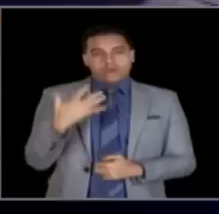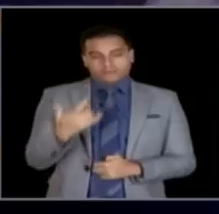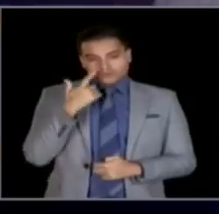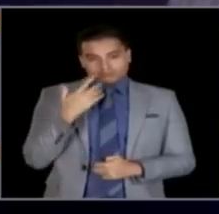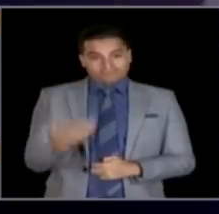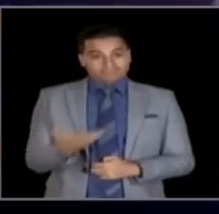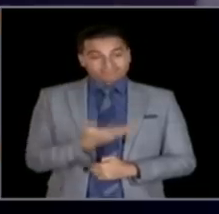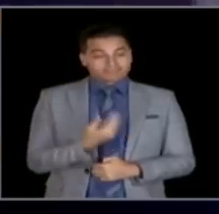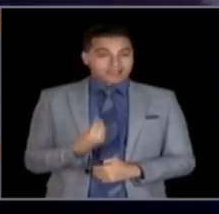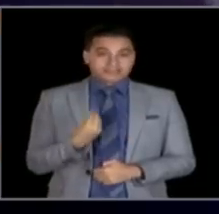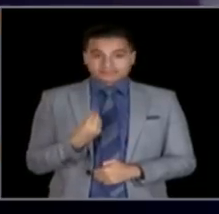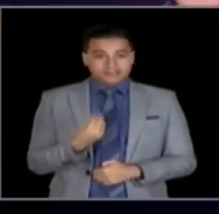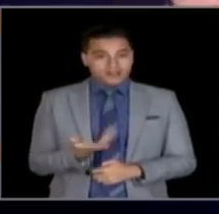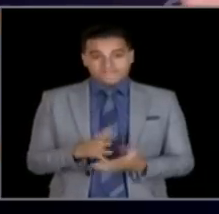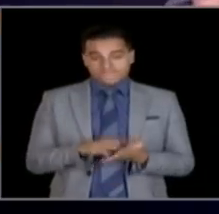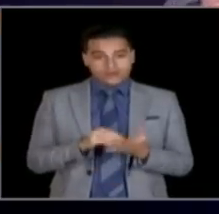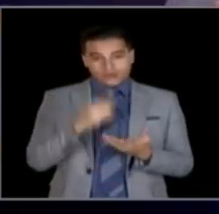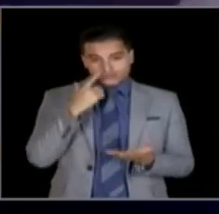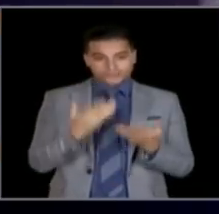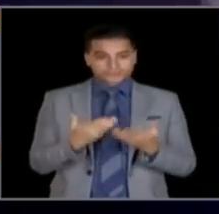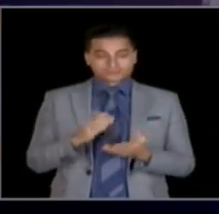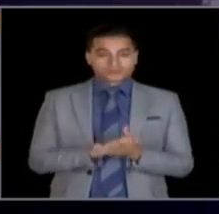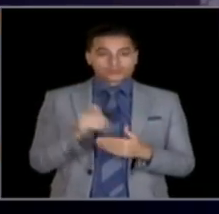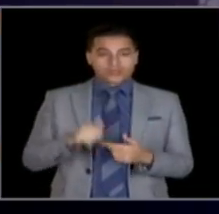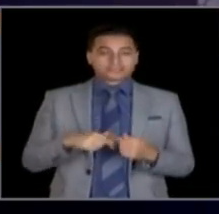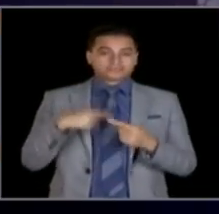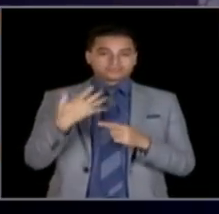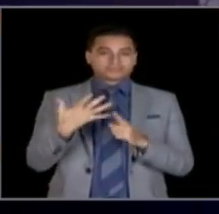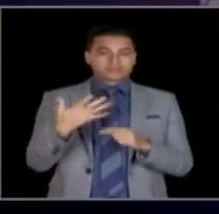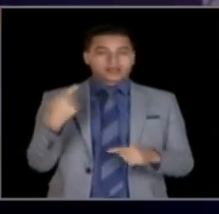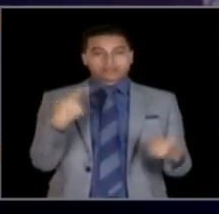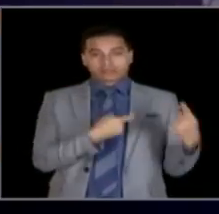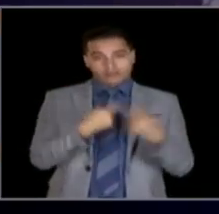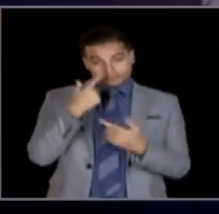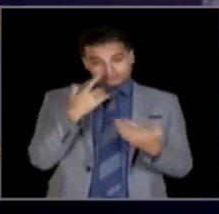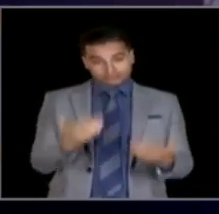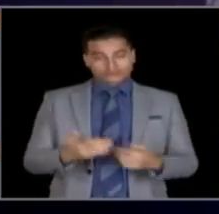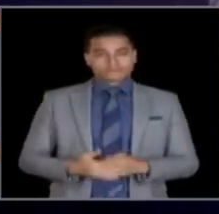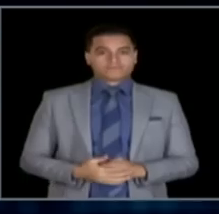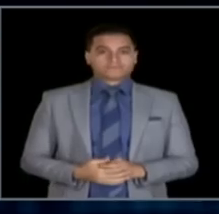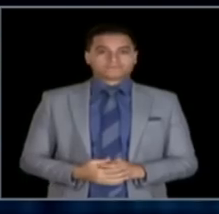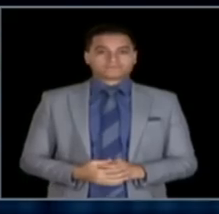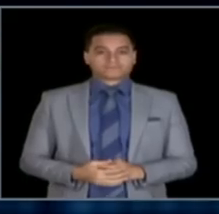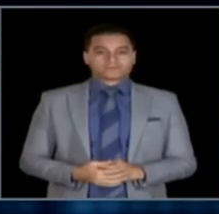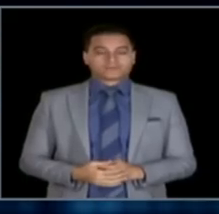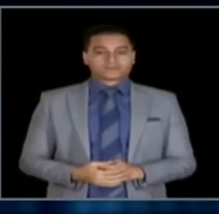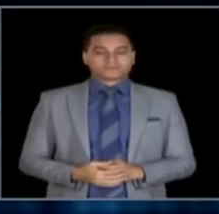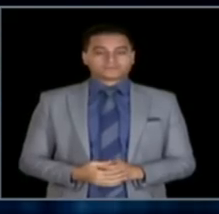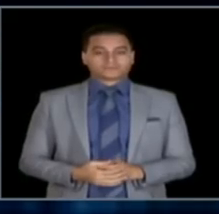105. المباراة لسه في الملعب. ودلوقتي مع الفقرة الخامسة، فقرة ضربات الجزاء.